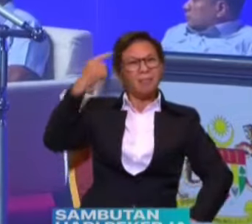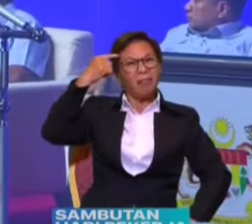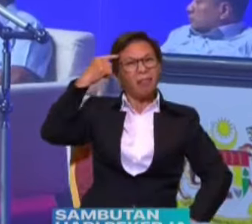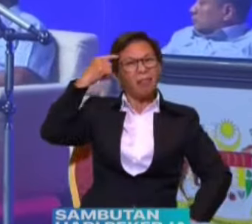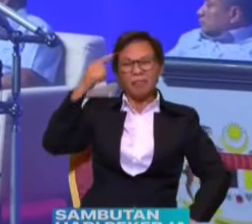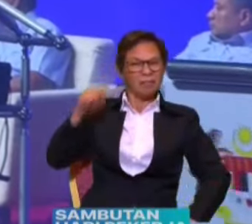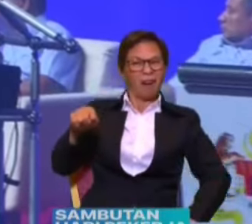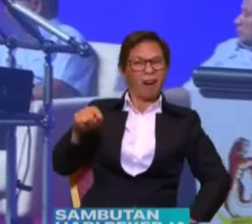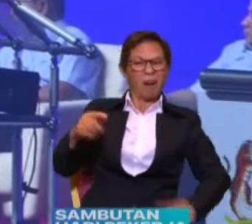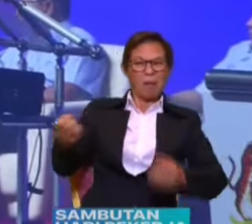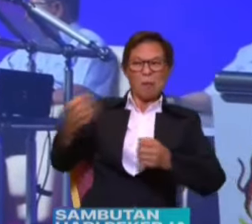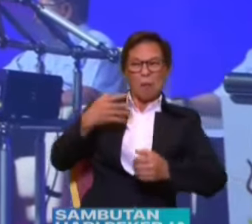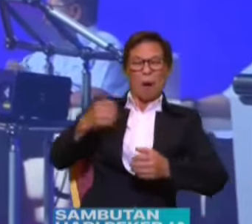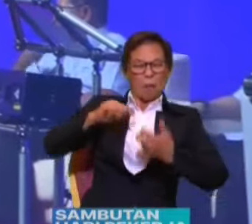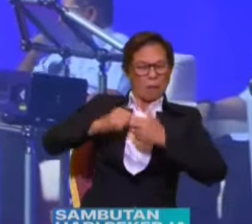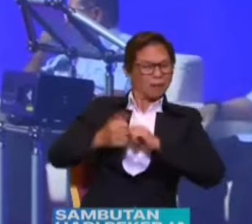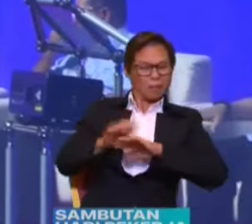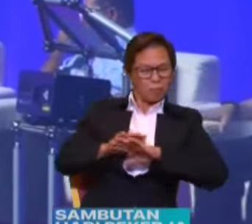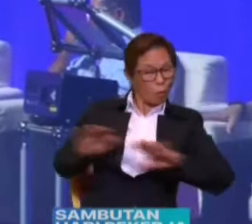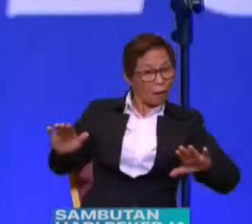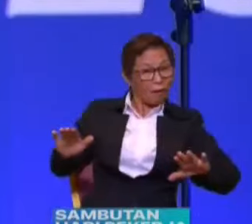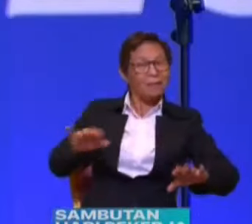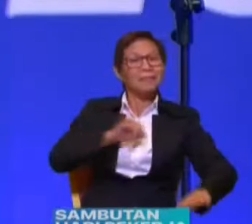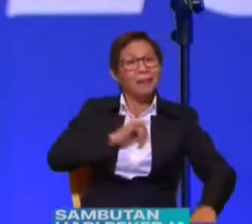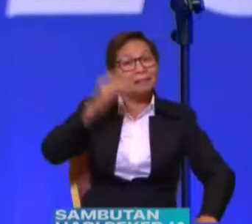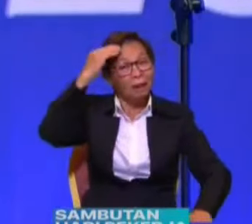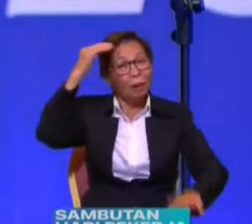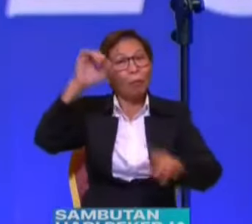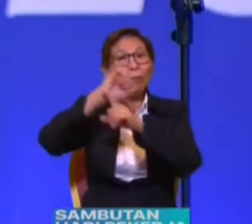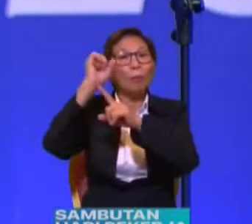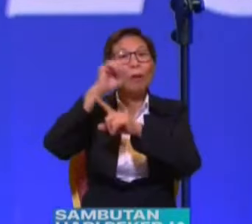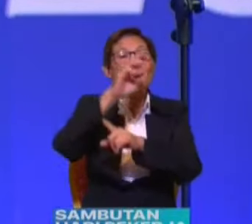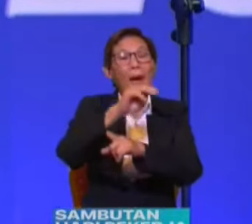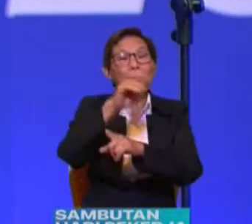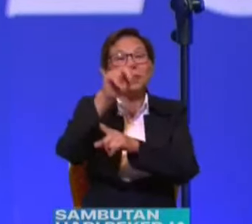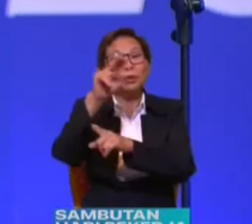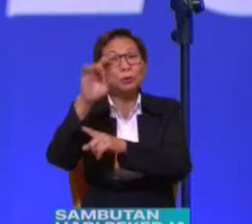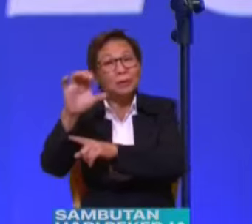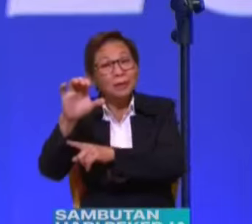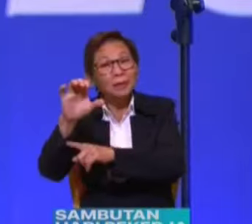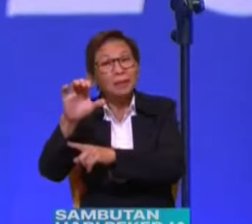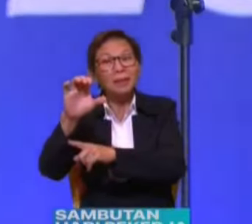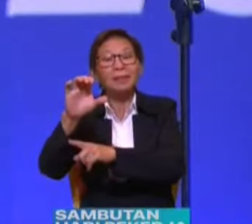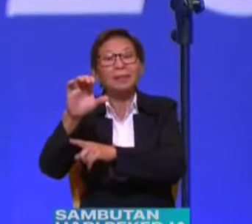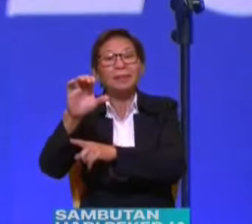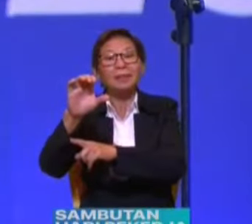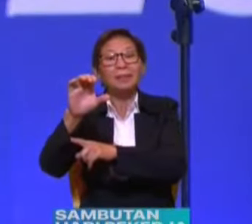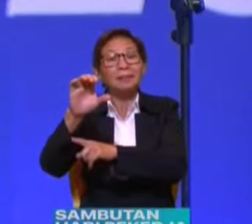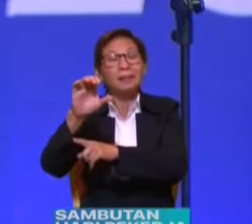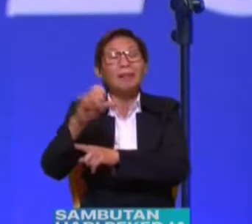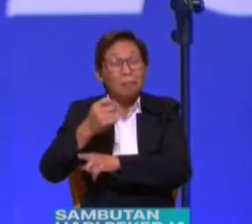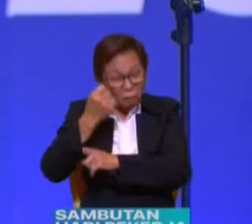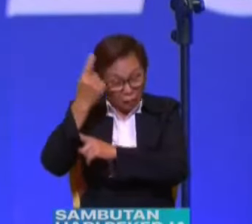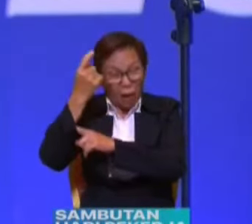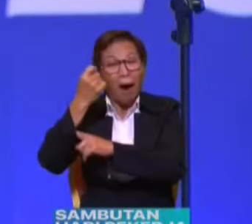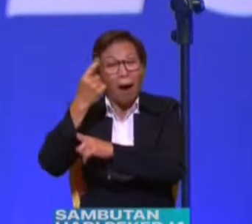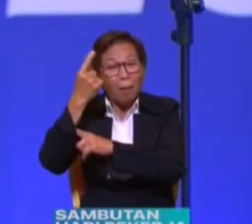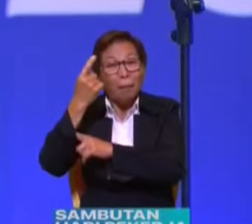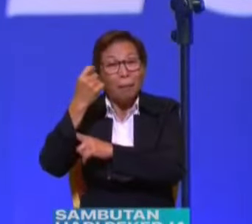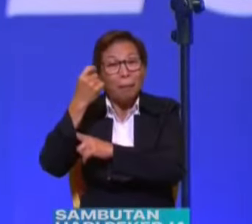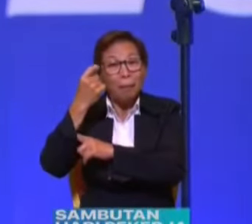masalah. Kerana saya tahu Kesatuan Sekerja di Malaysia ini faham bahawa